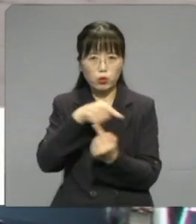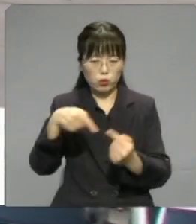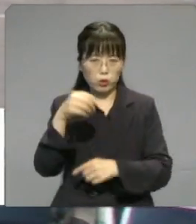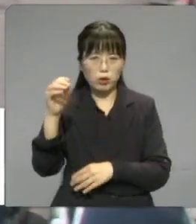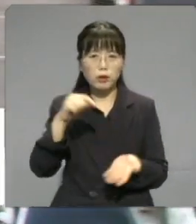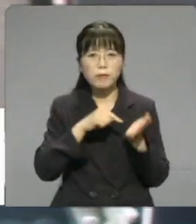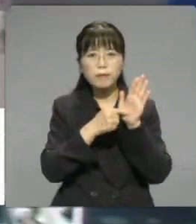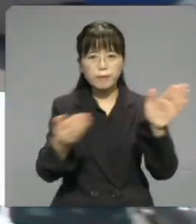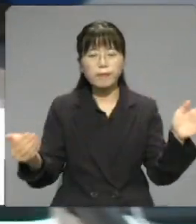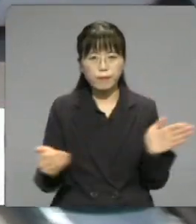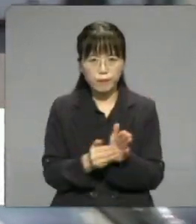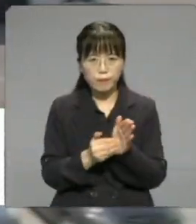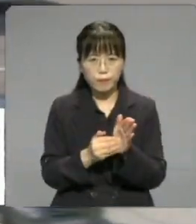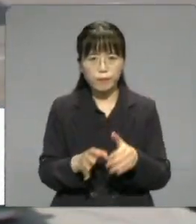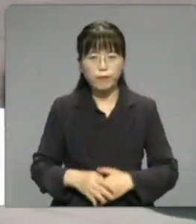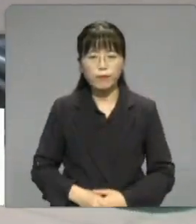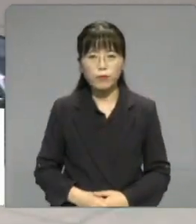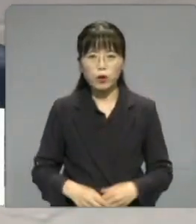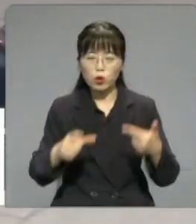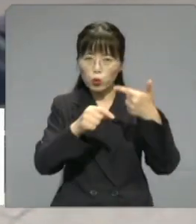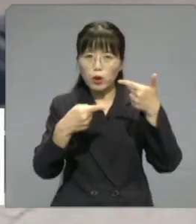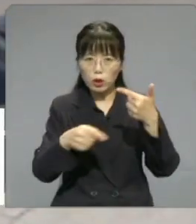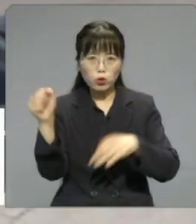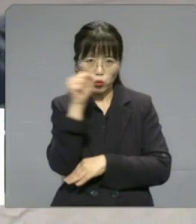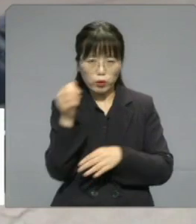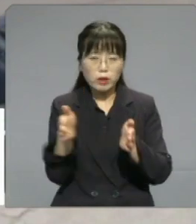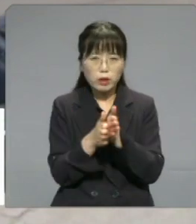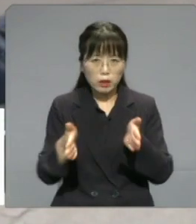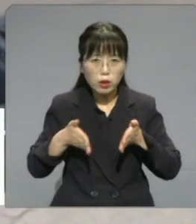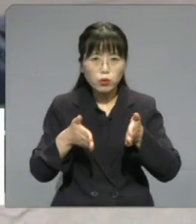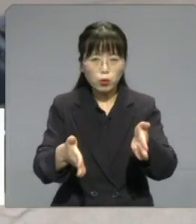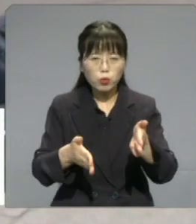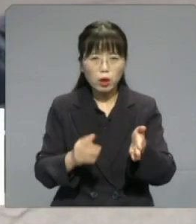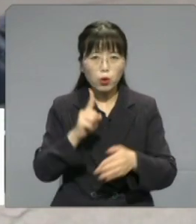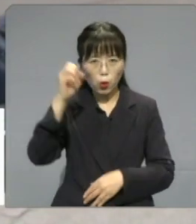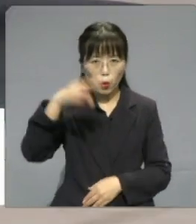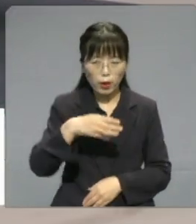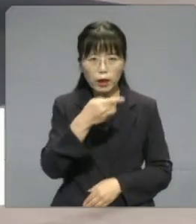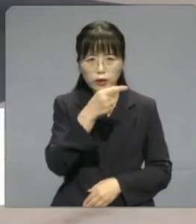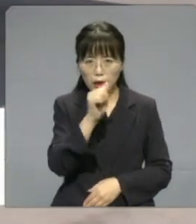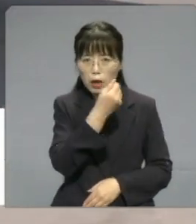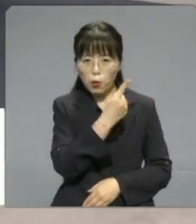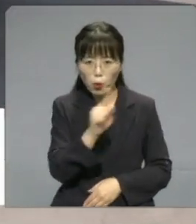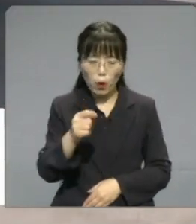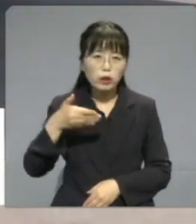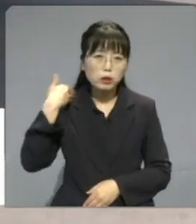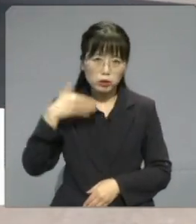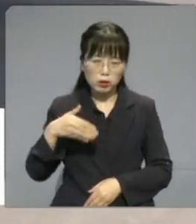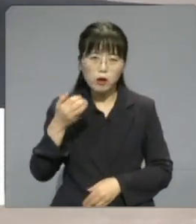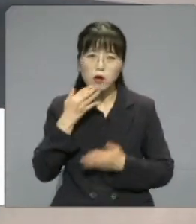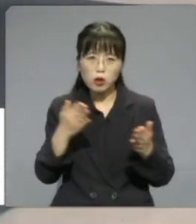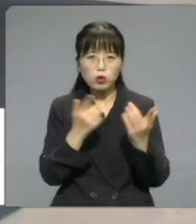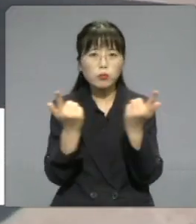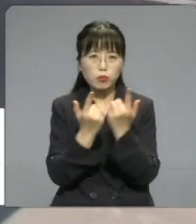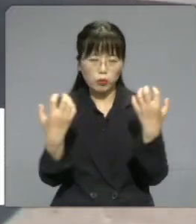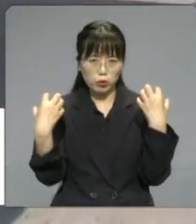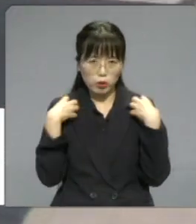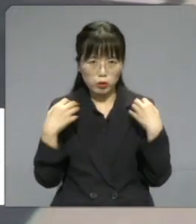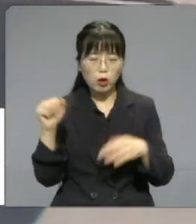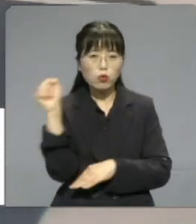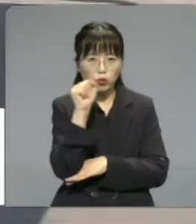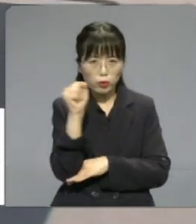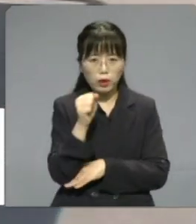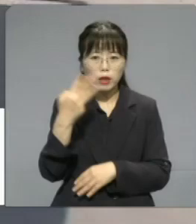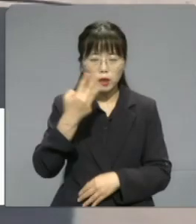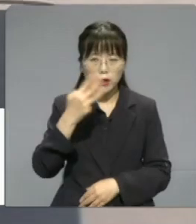밝혔습니다. 다음 달 1일 운행을 시작하는 노선은 고양 대화동에서 의정부 경기도 북부청사까지